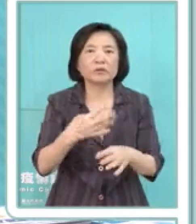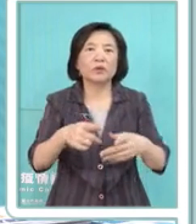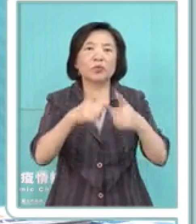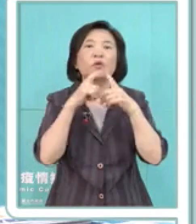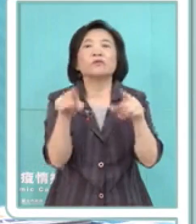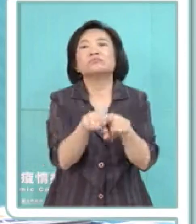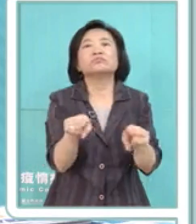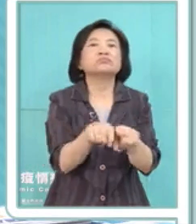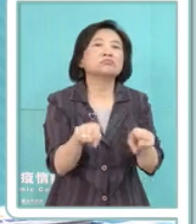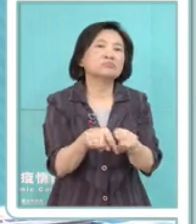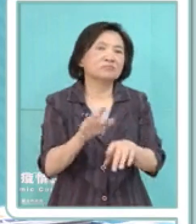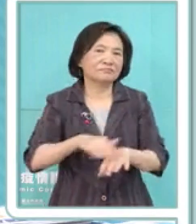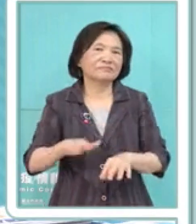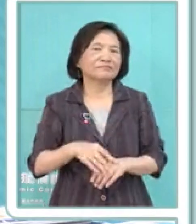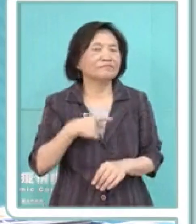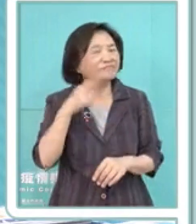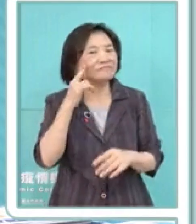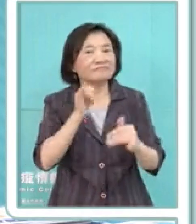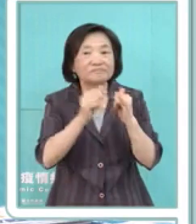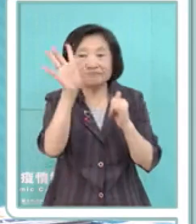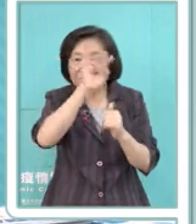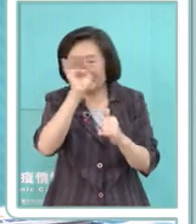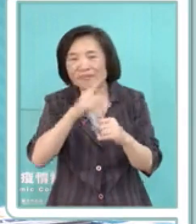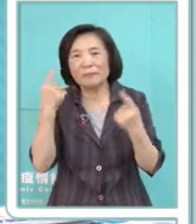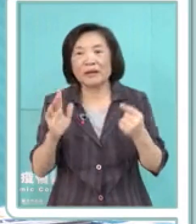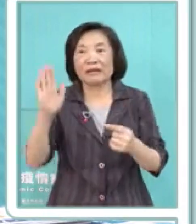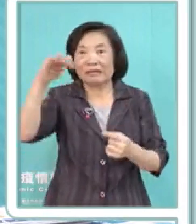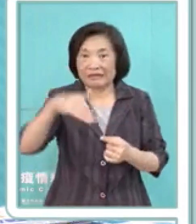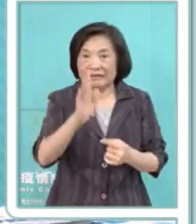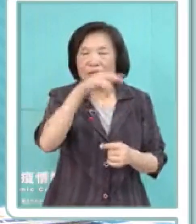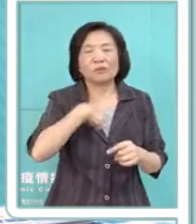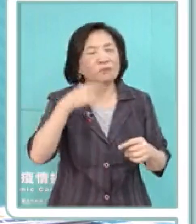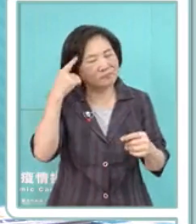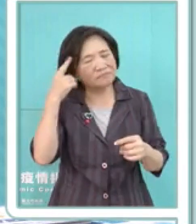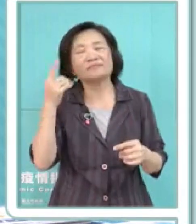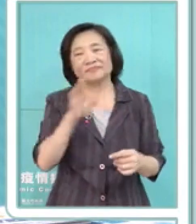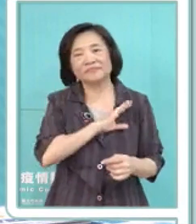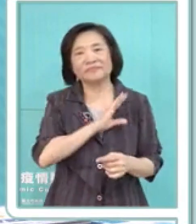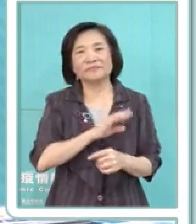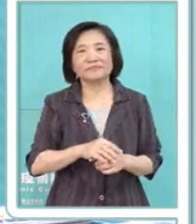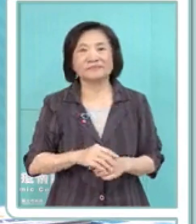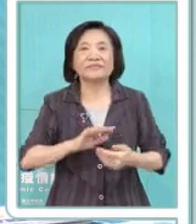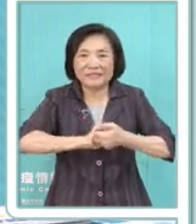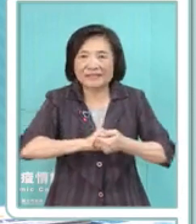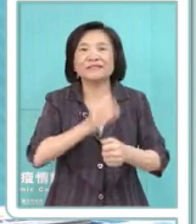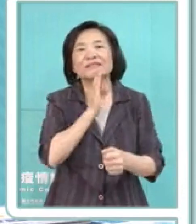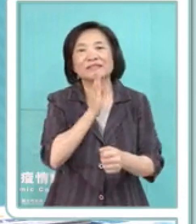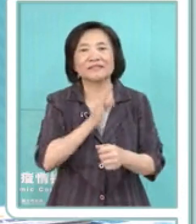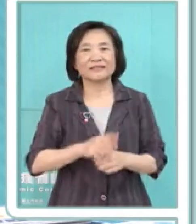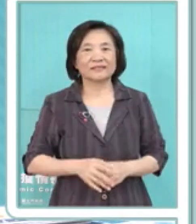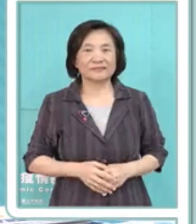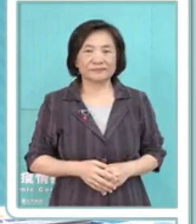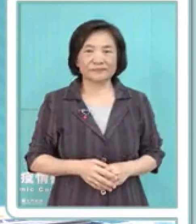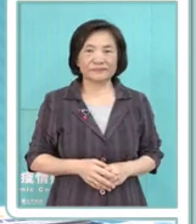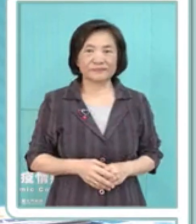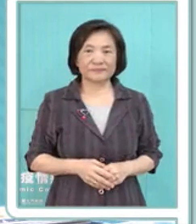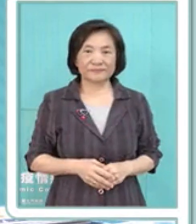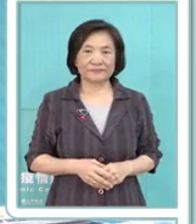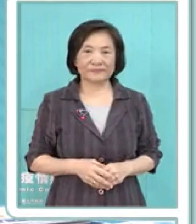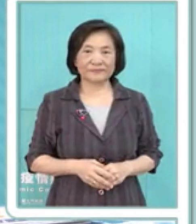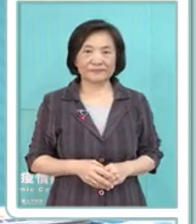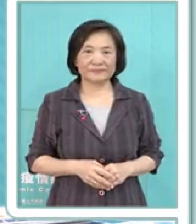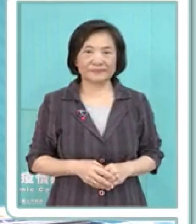到比较常规嘛，所以这个民调高高低低，我本来就预料得到的事，本来就预料中的事。不过有些事情